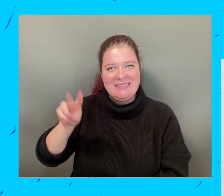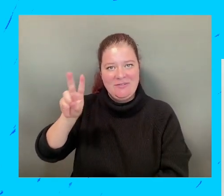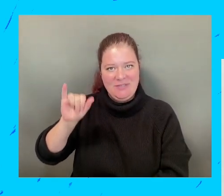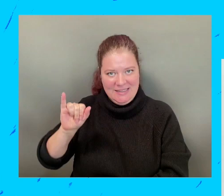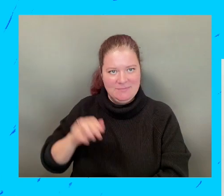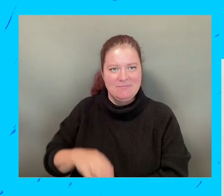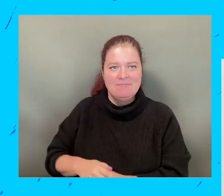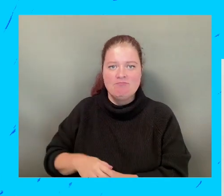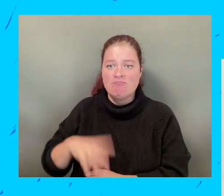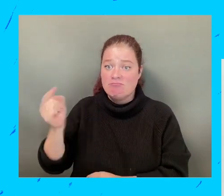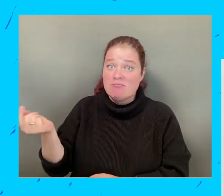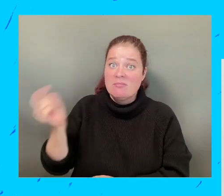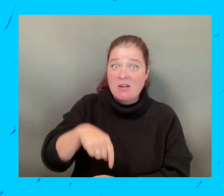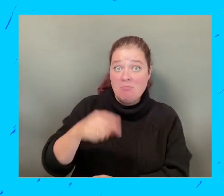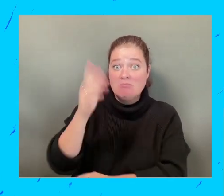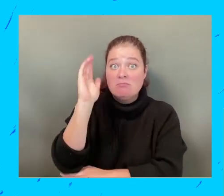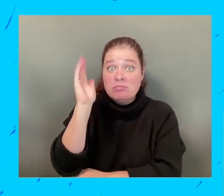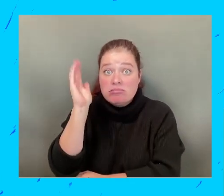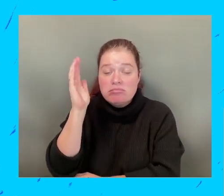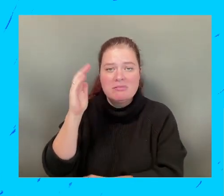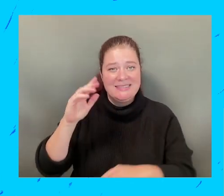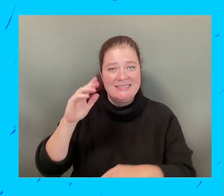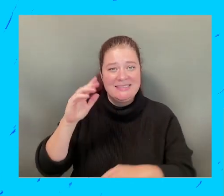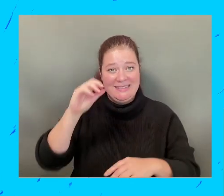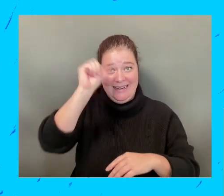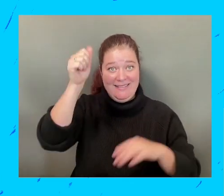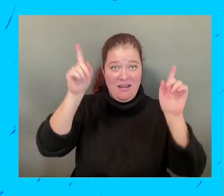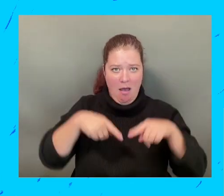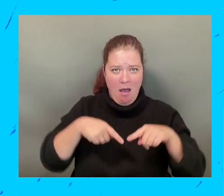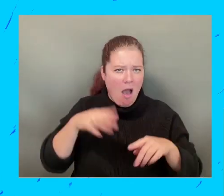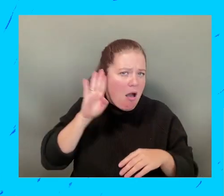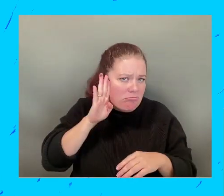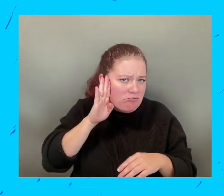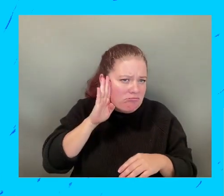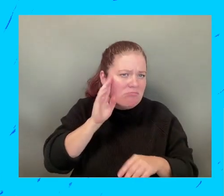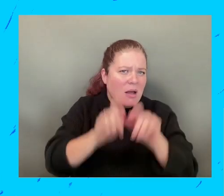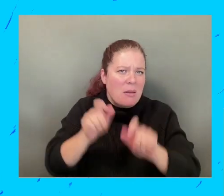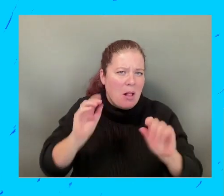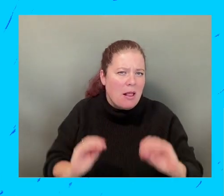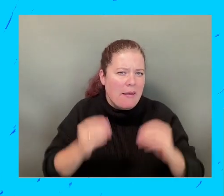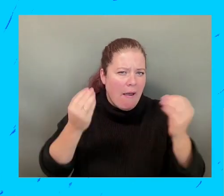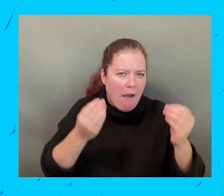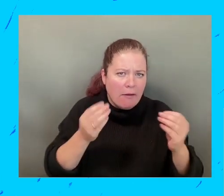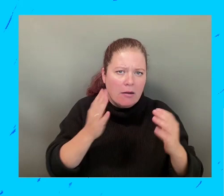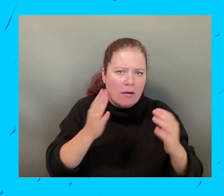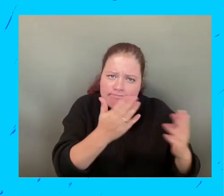parler sur l'écoute de l'Inde aux jeunes par rapport à